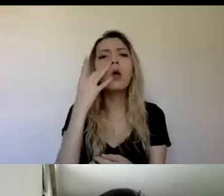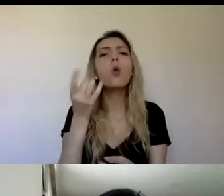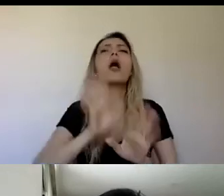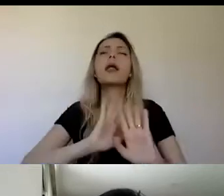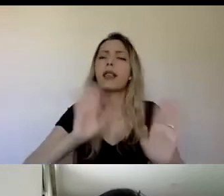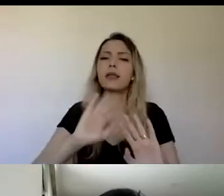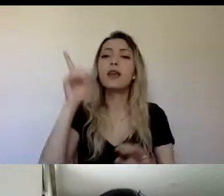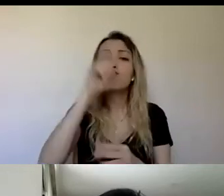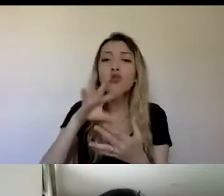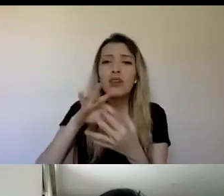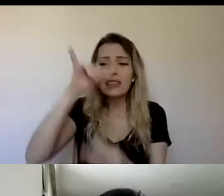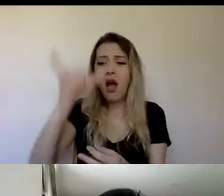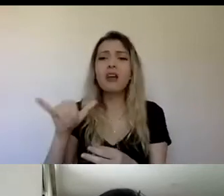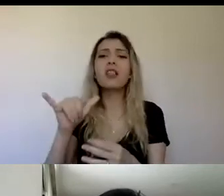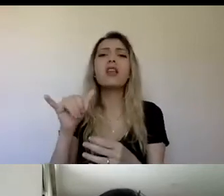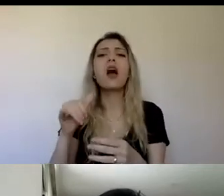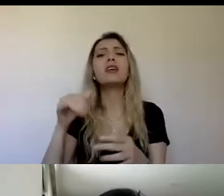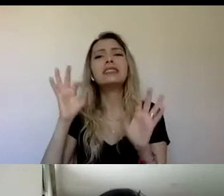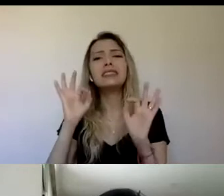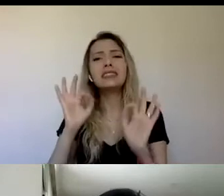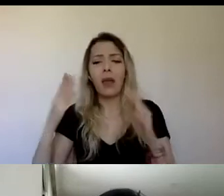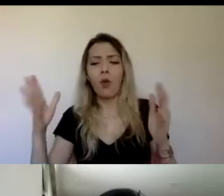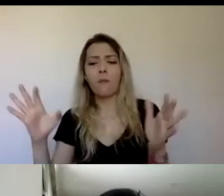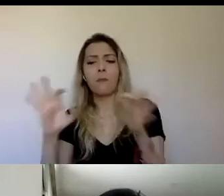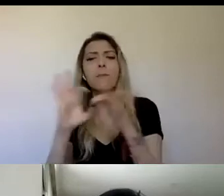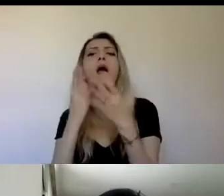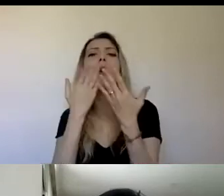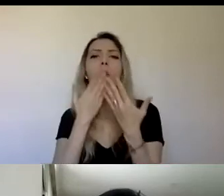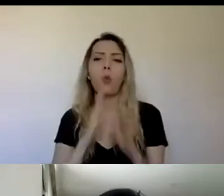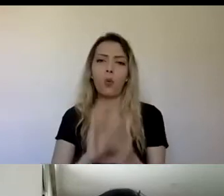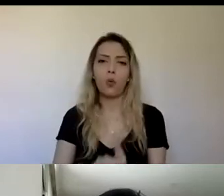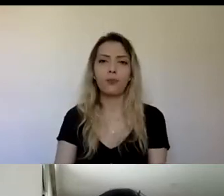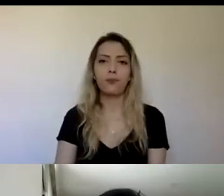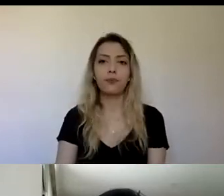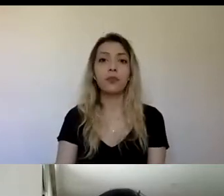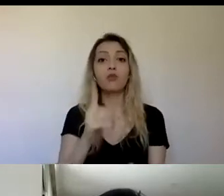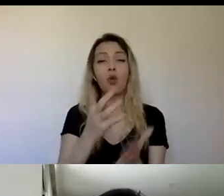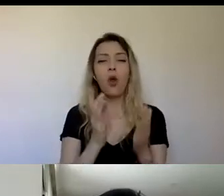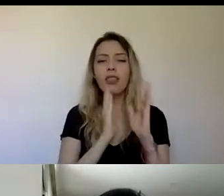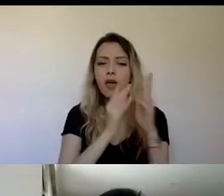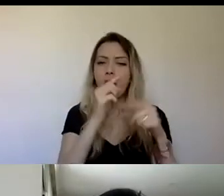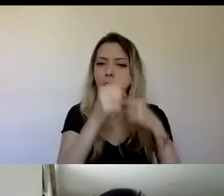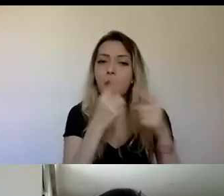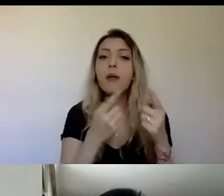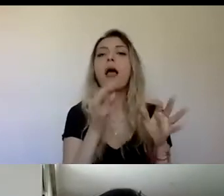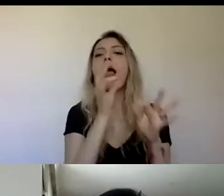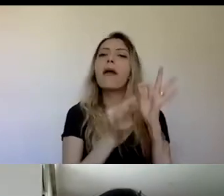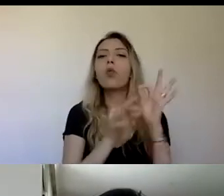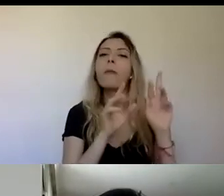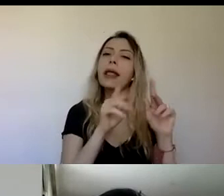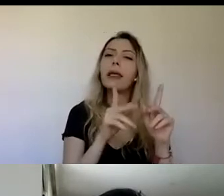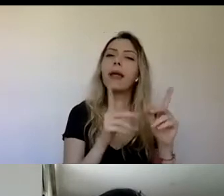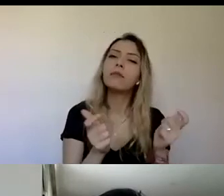doğrudan ilişkilendirilerek yapılmayabiliyor bazen. Doğrudan ekonomik kalkınma üzerinden de gidilebiliyor. İnsan